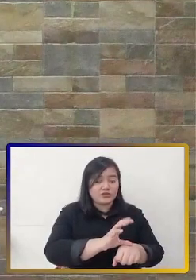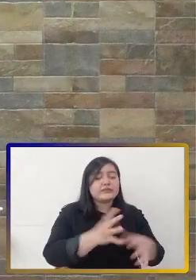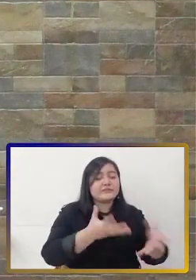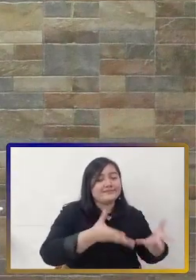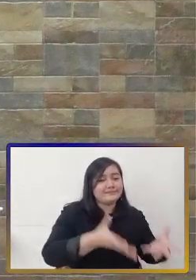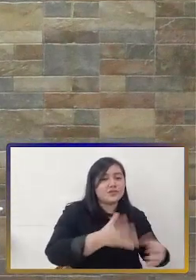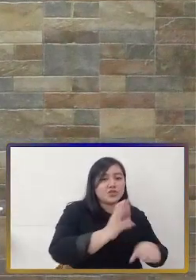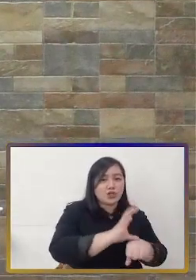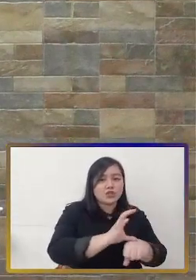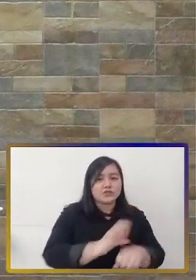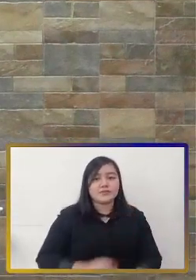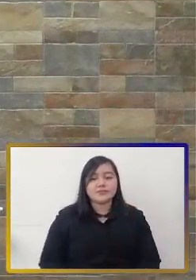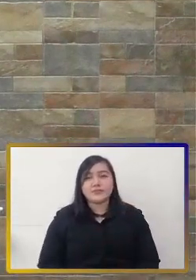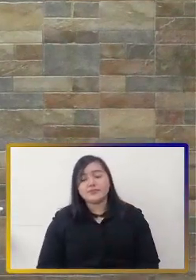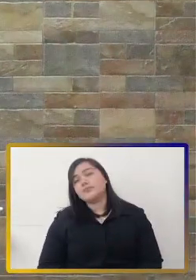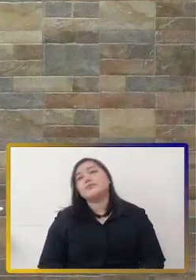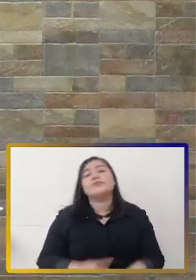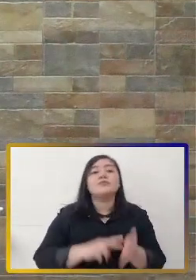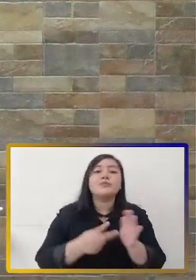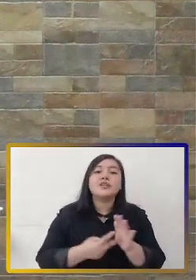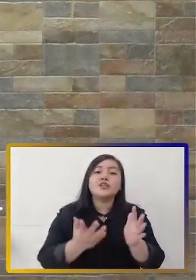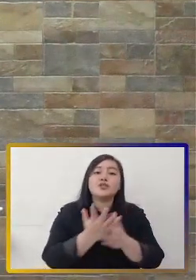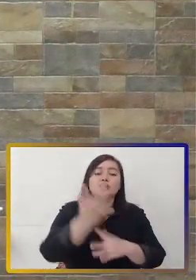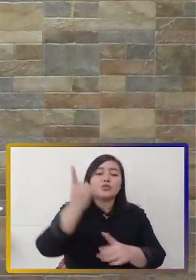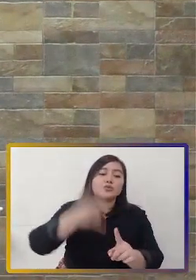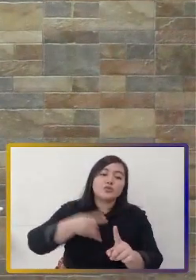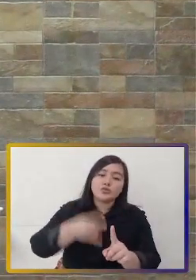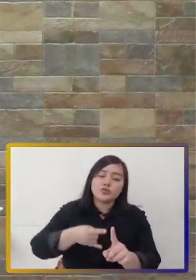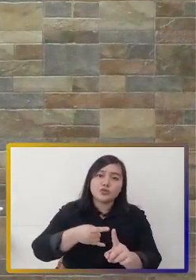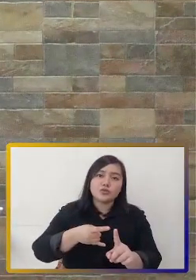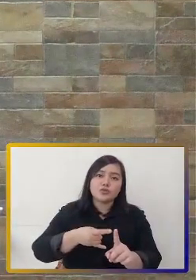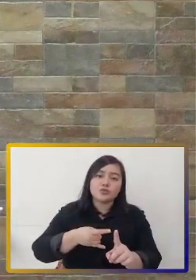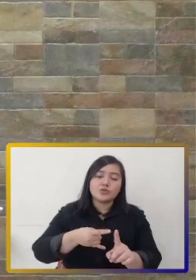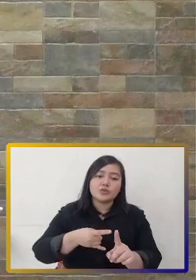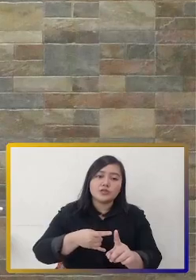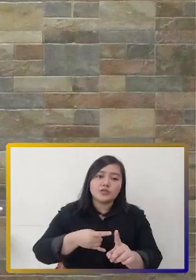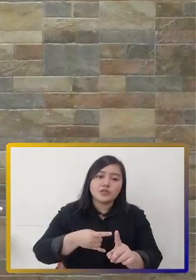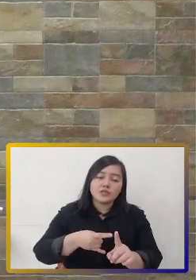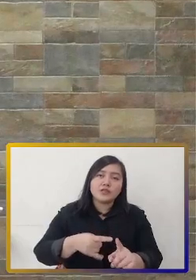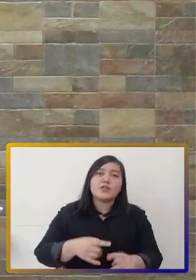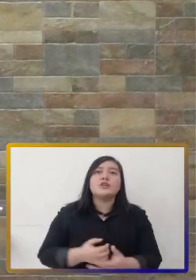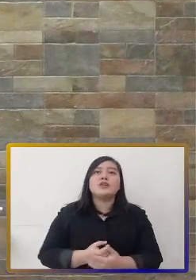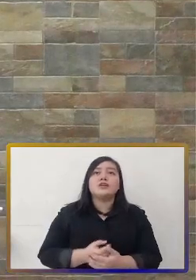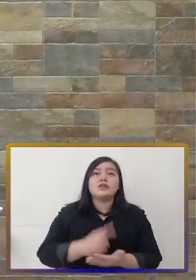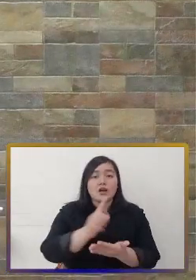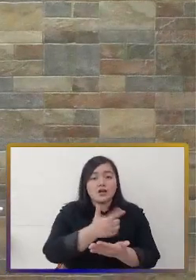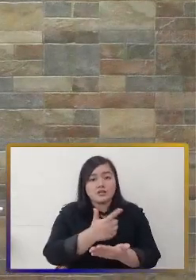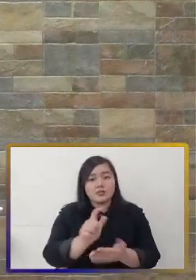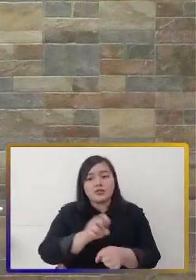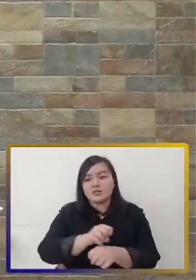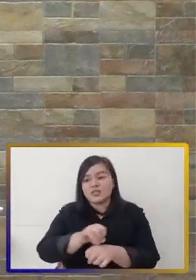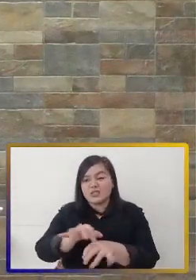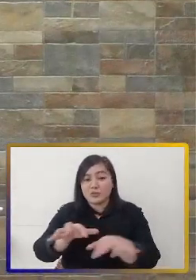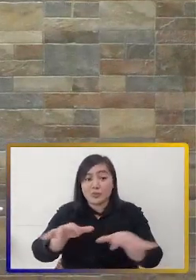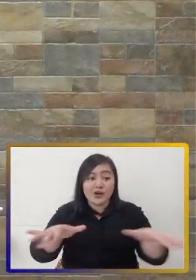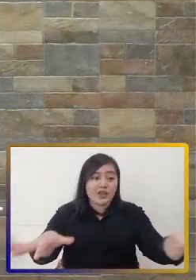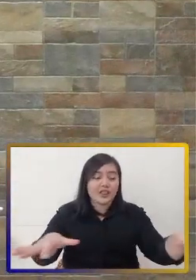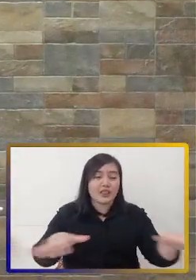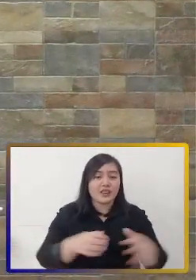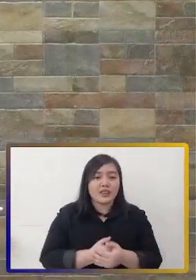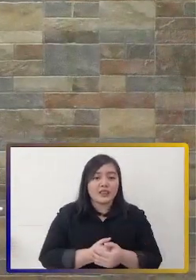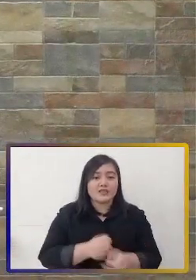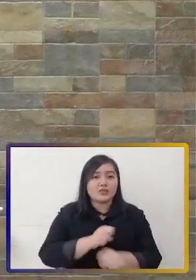tuwid, mga kapatid, through persecution, lalaganap yung gospel. Therefore, pag lumaganap yung gospel,